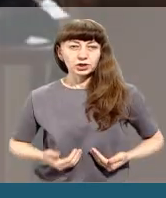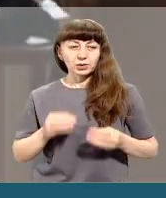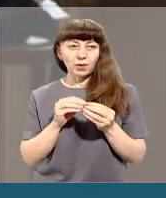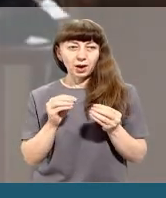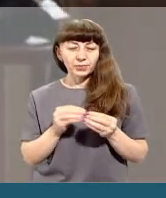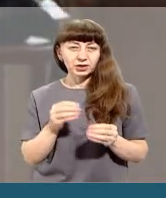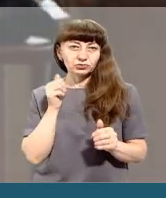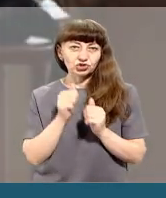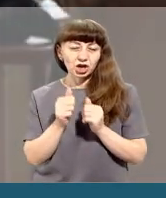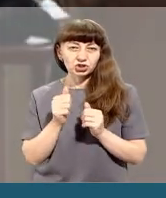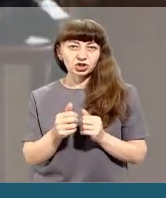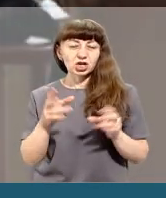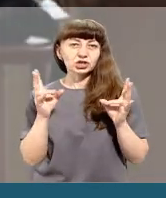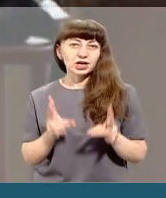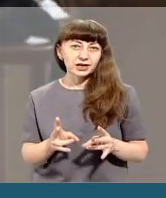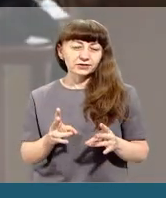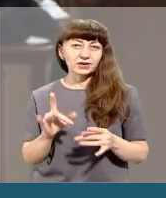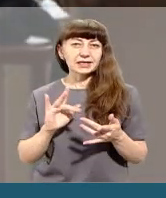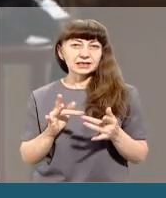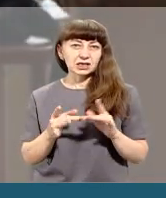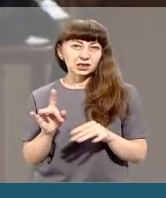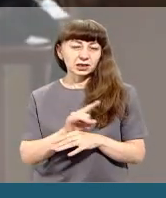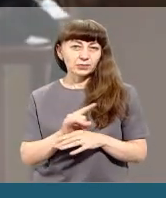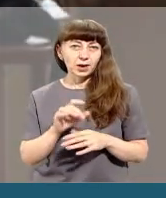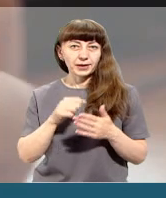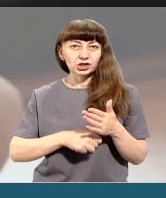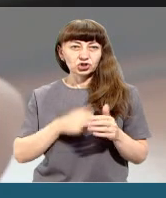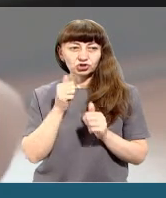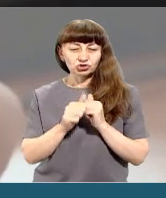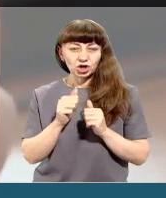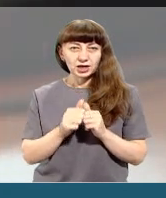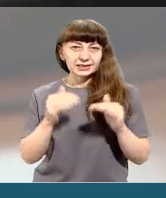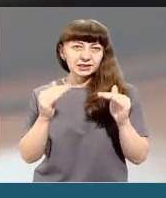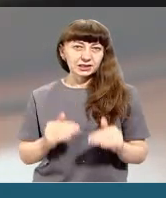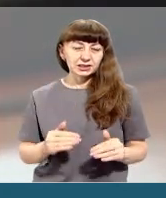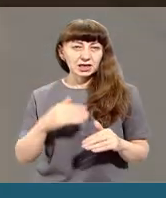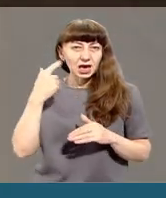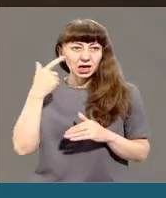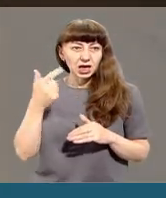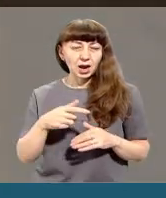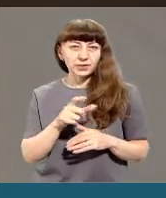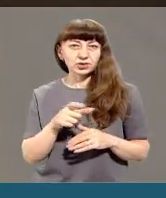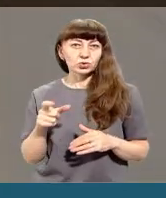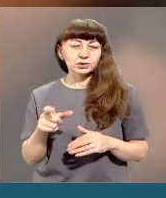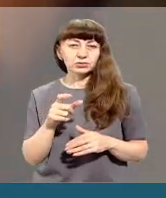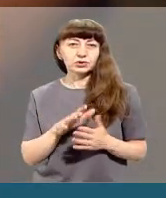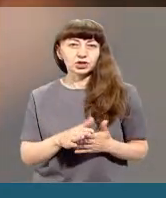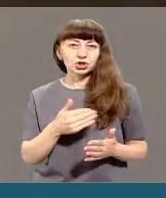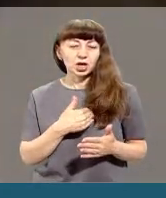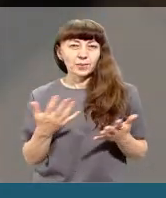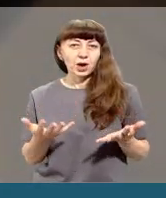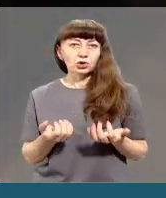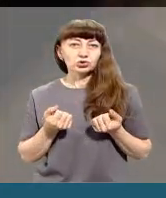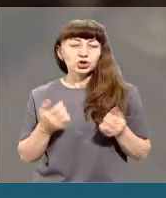по-прежнему становятся жертвами интернет-мошенников. В большинстве случаев причиной становится низкая правовая грамотность населения, желание заработать